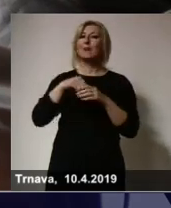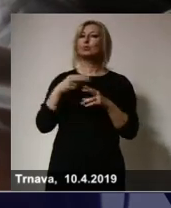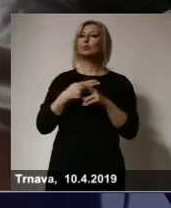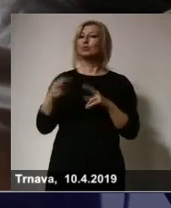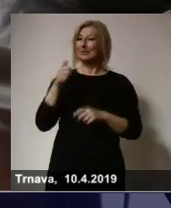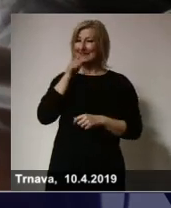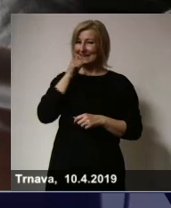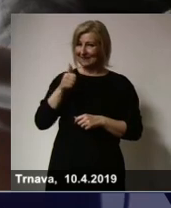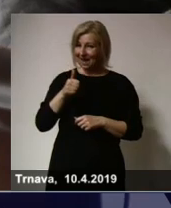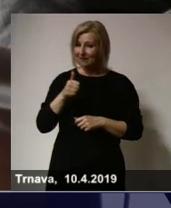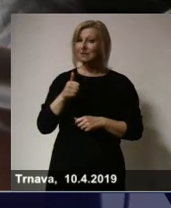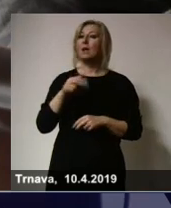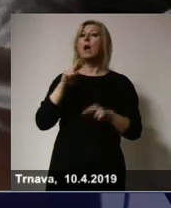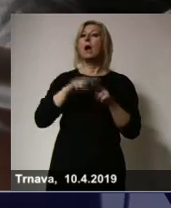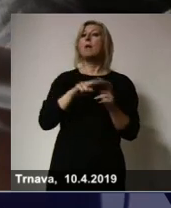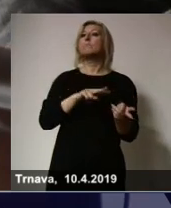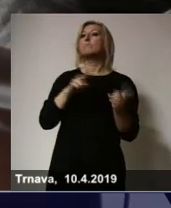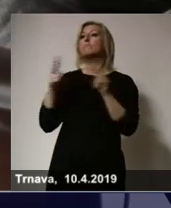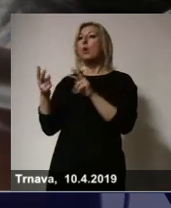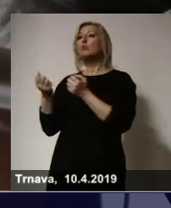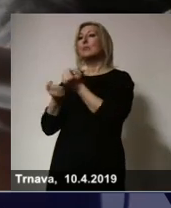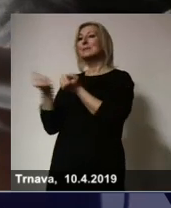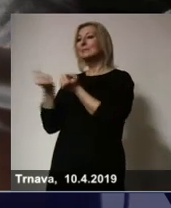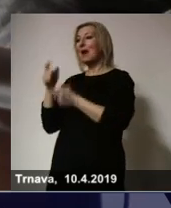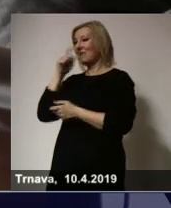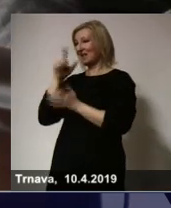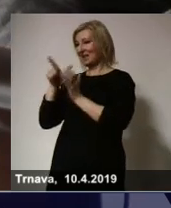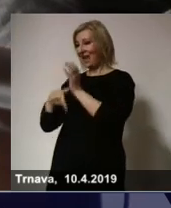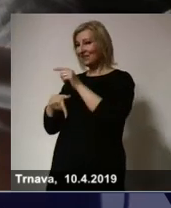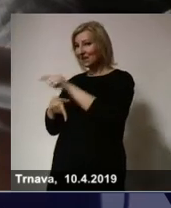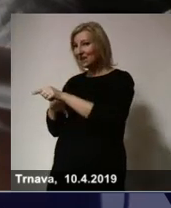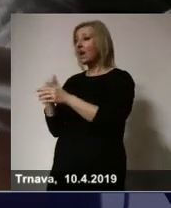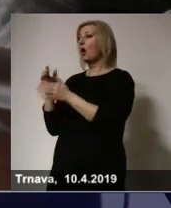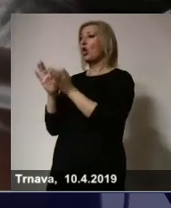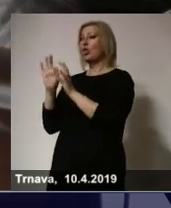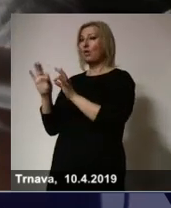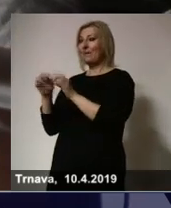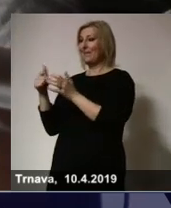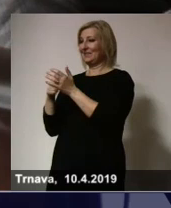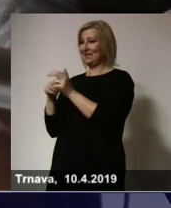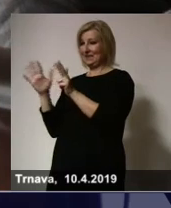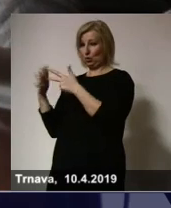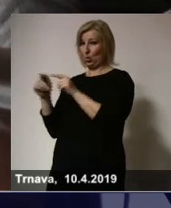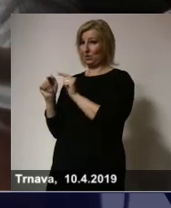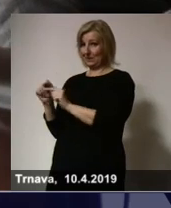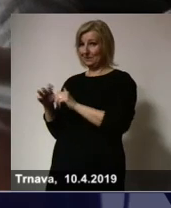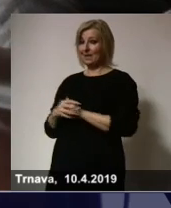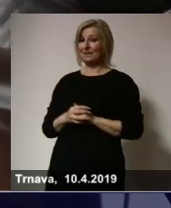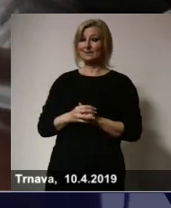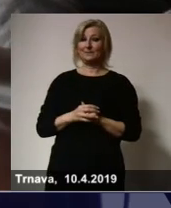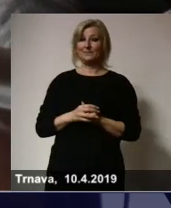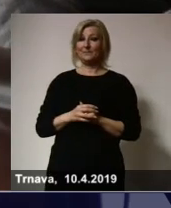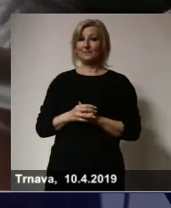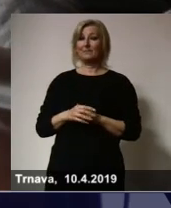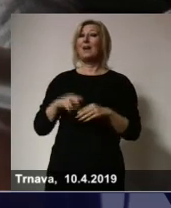prevzatá do správy úradu TTSK v novembri 2018. A